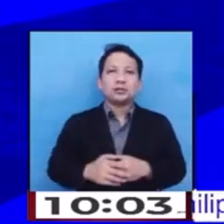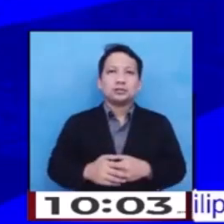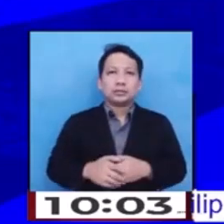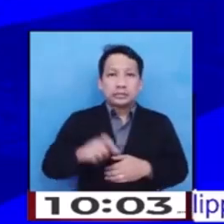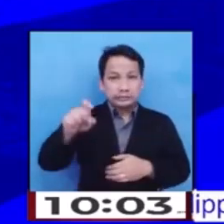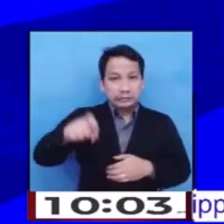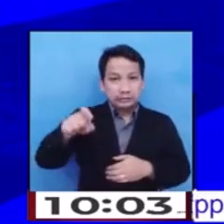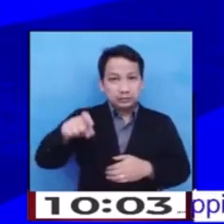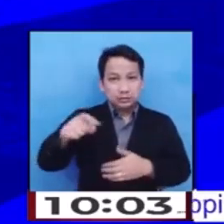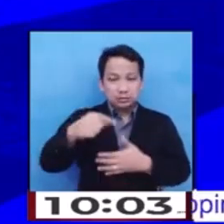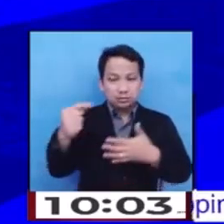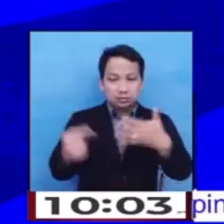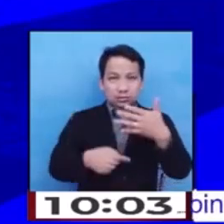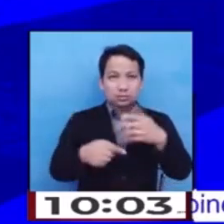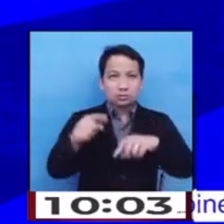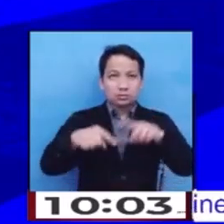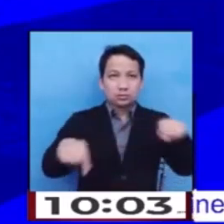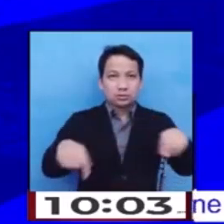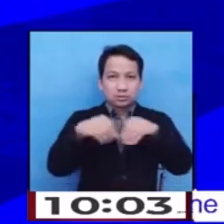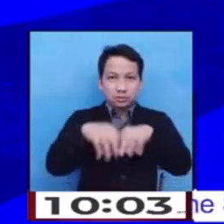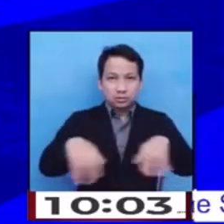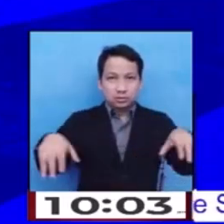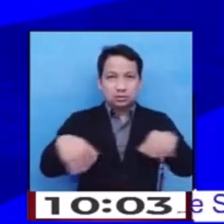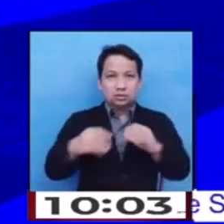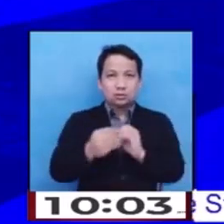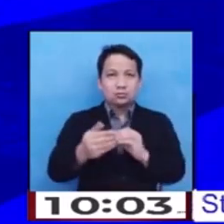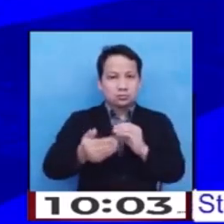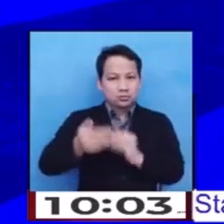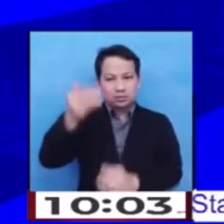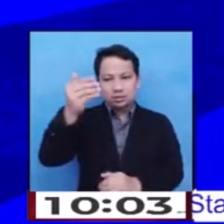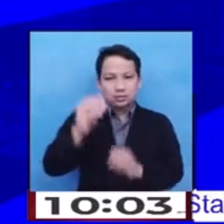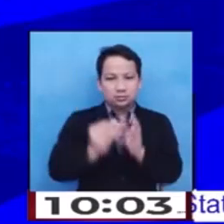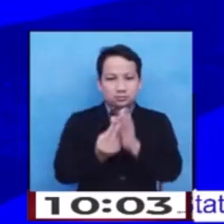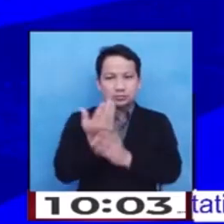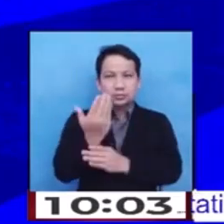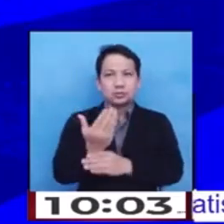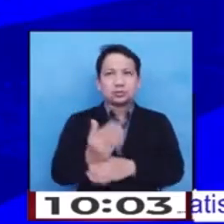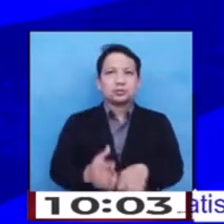ang valuables ang nagtala ng may pinakamataas na paglago na nasa